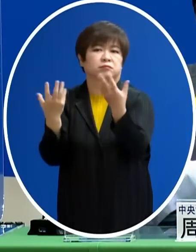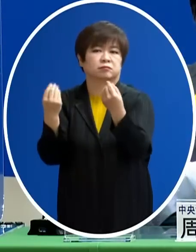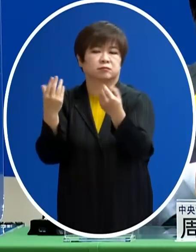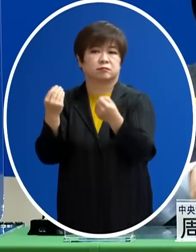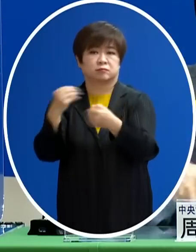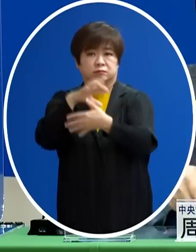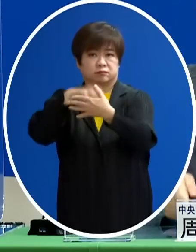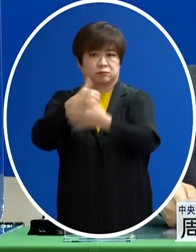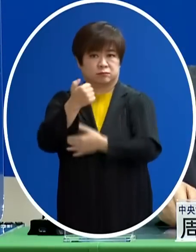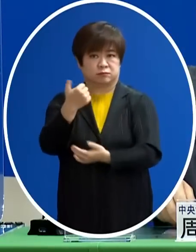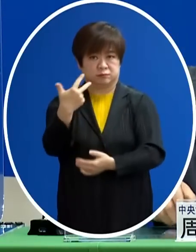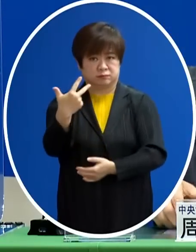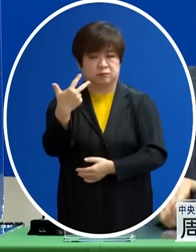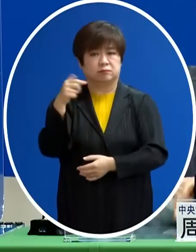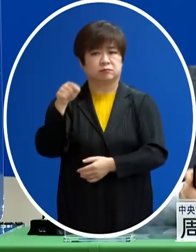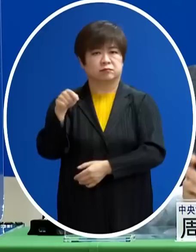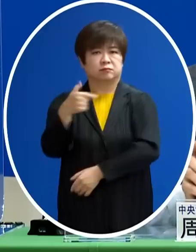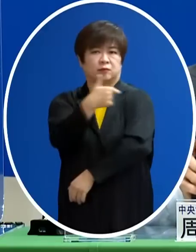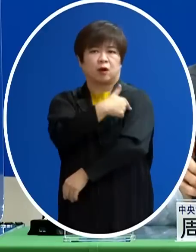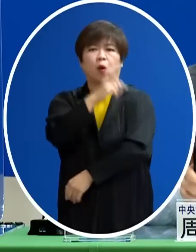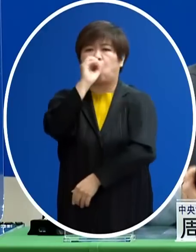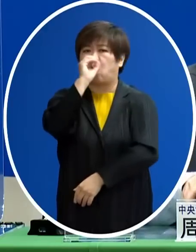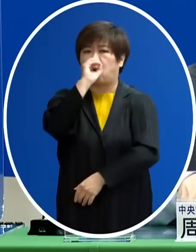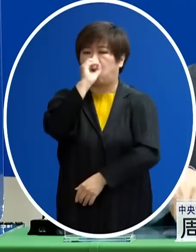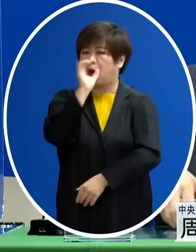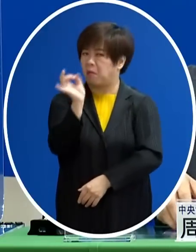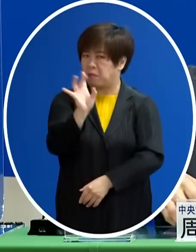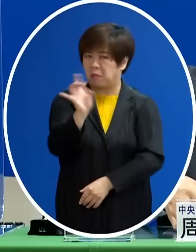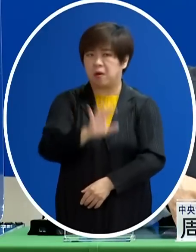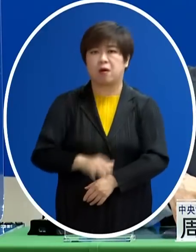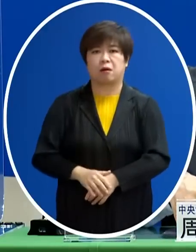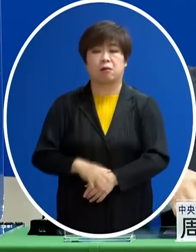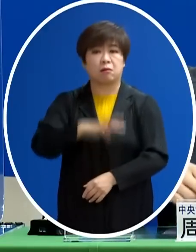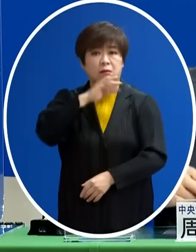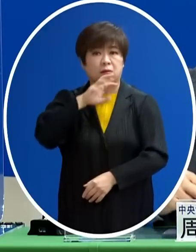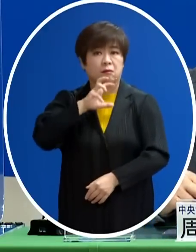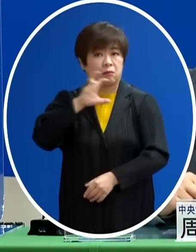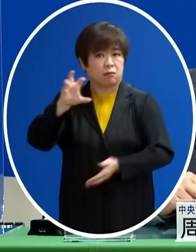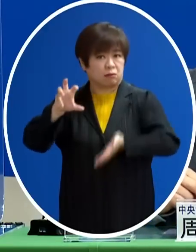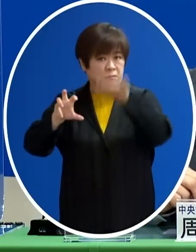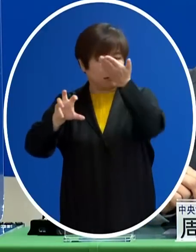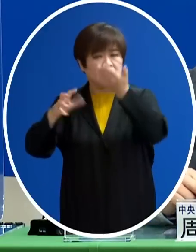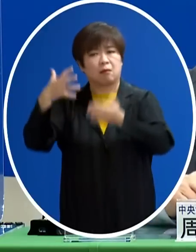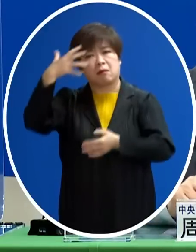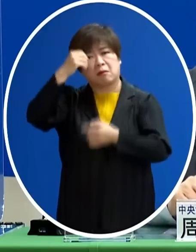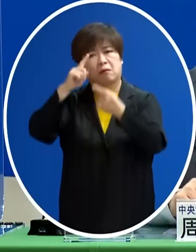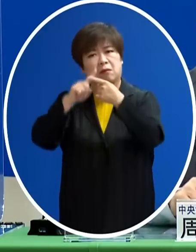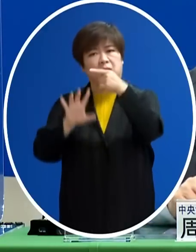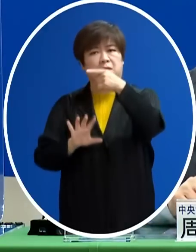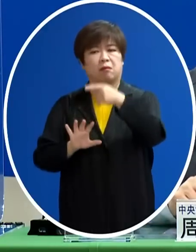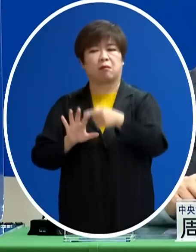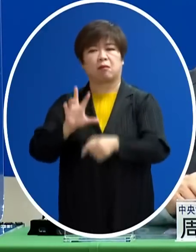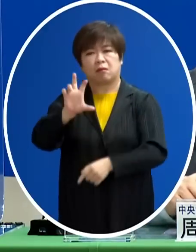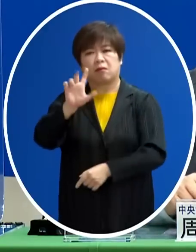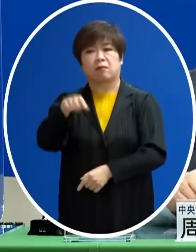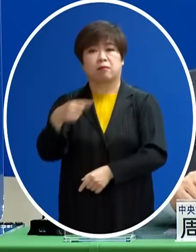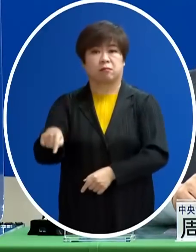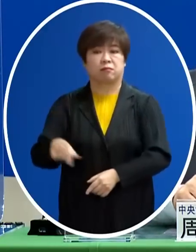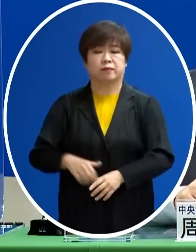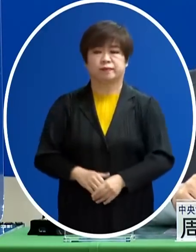其中57人是没有接种过任何一剂的疫苗，年龄超过80岁的长者哦是占70位。